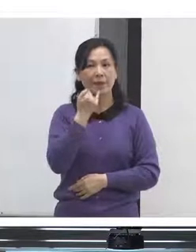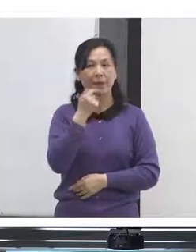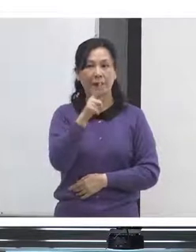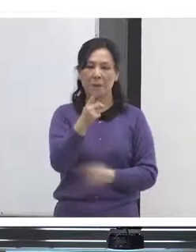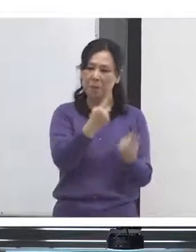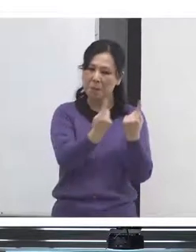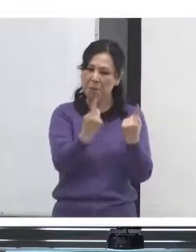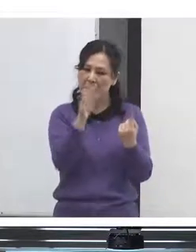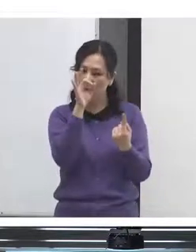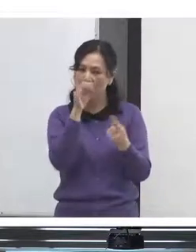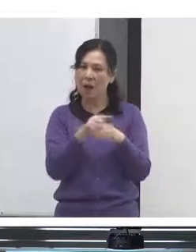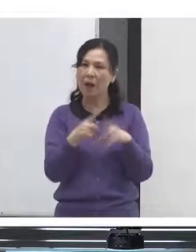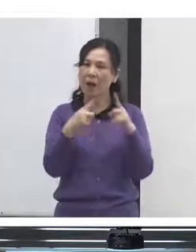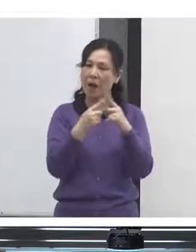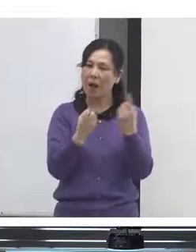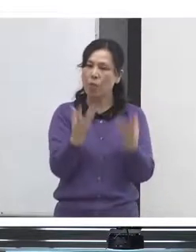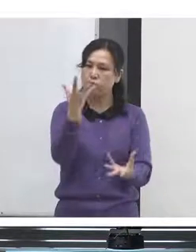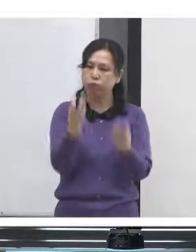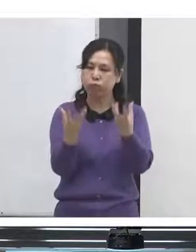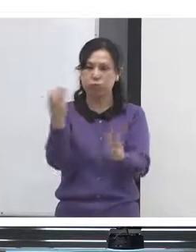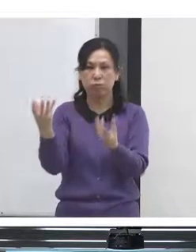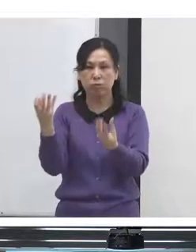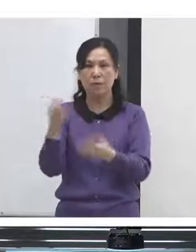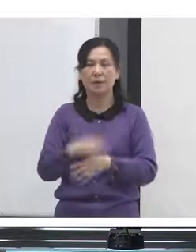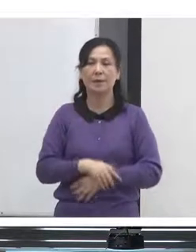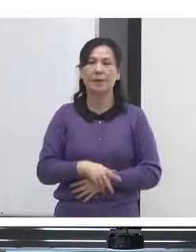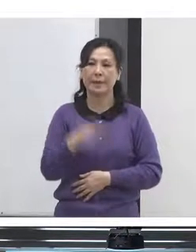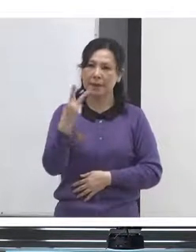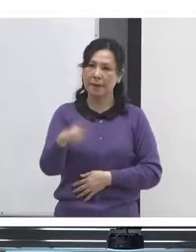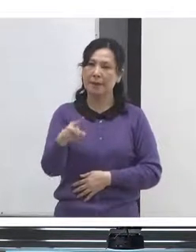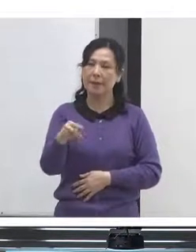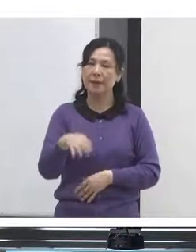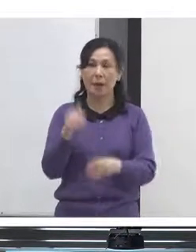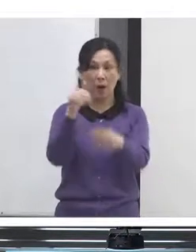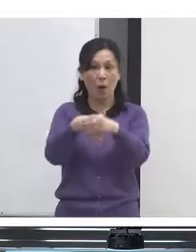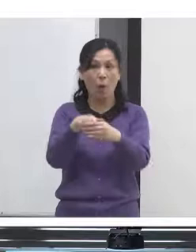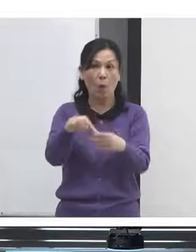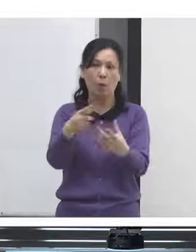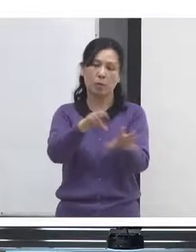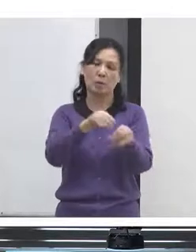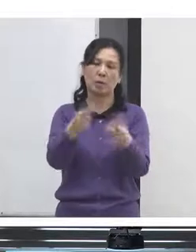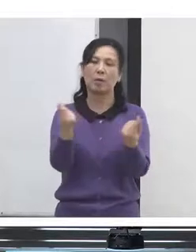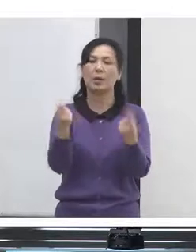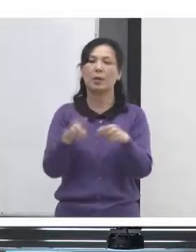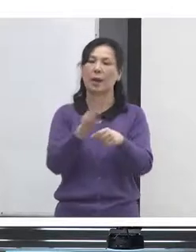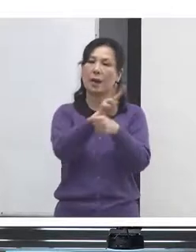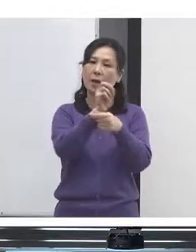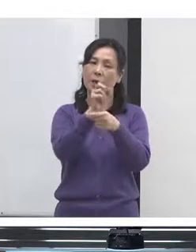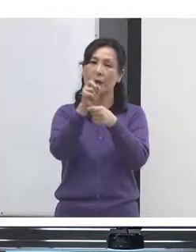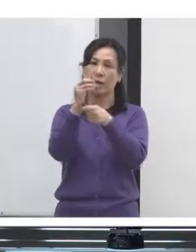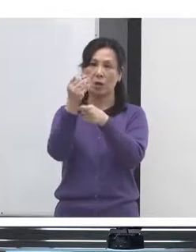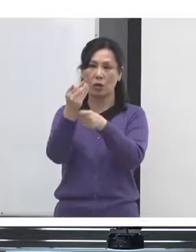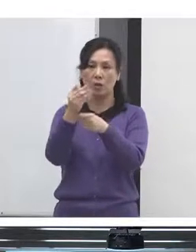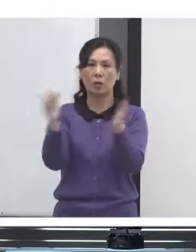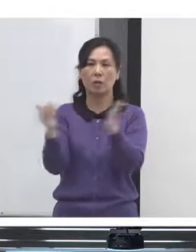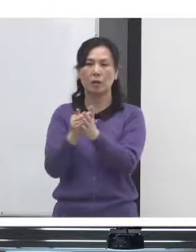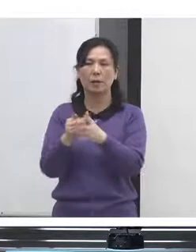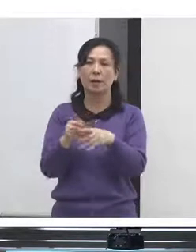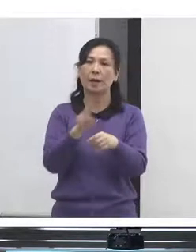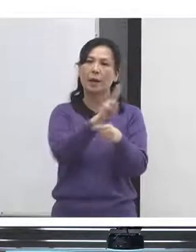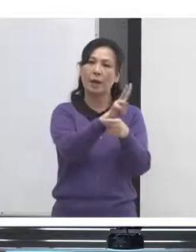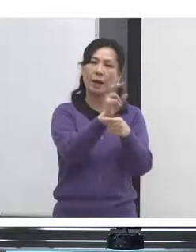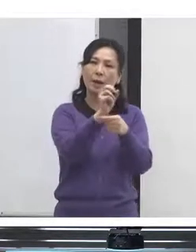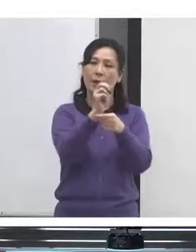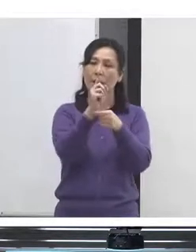个的人口社会组成。那另外还有就是我还有包含选举的资料，那从2019年到2017年的两次选